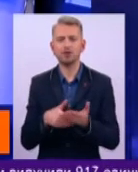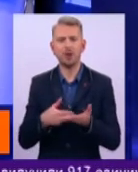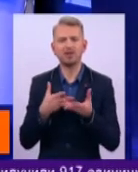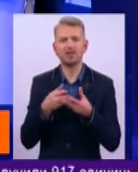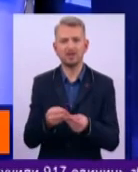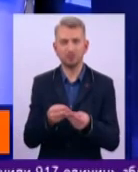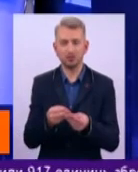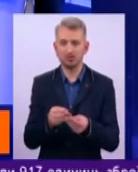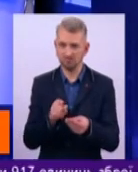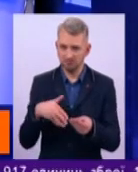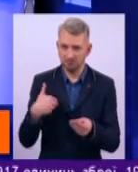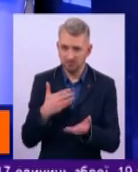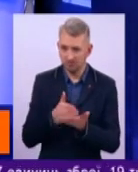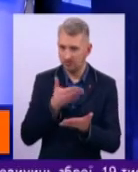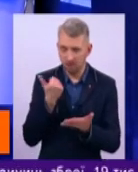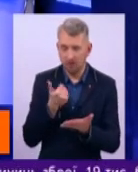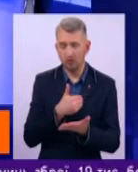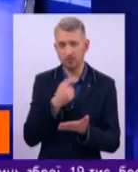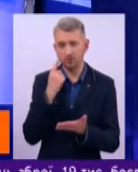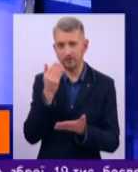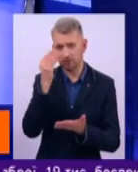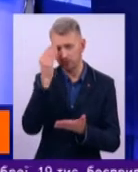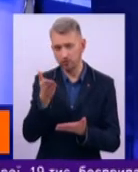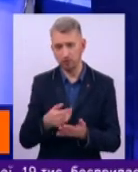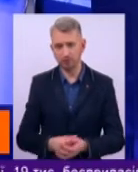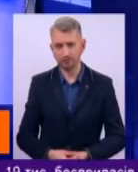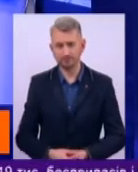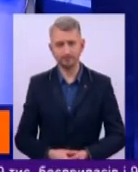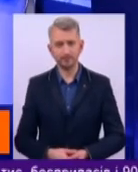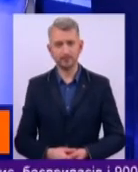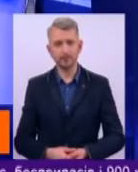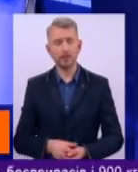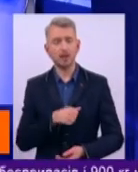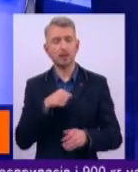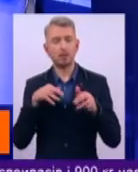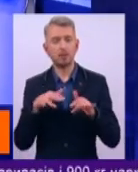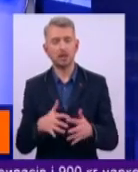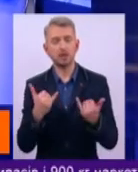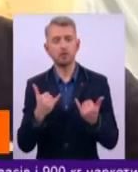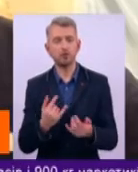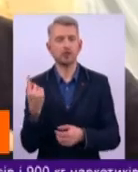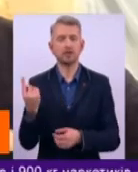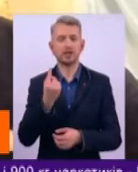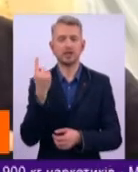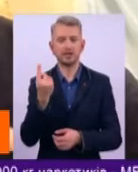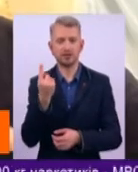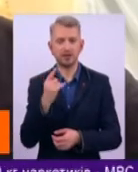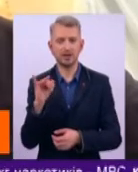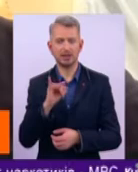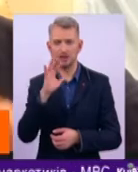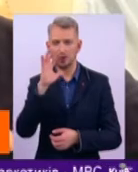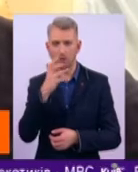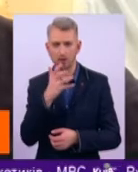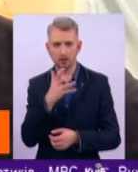Наскільки дійсно він є дієвим? Хотілося почути ваші думки. Прошу. Но на самом деле сегодня единственный и